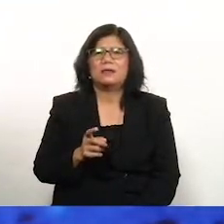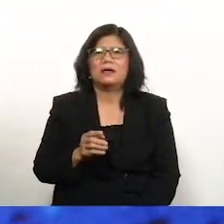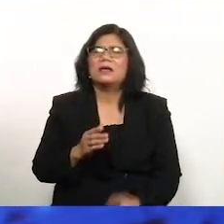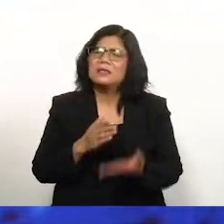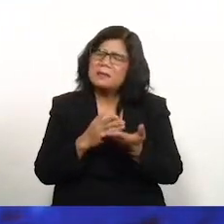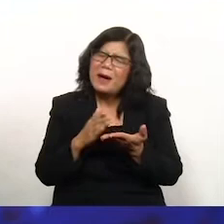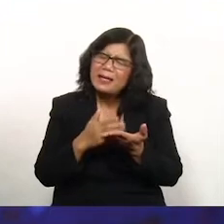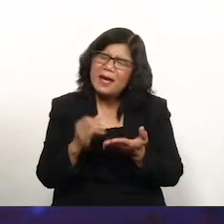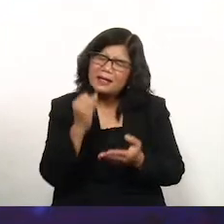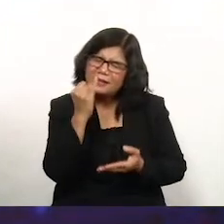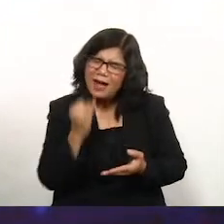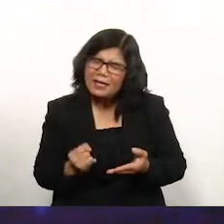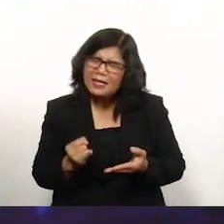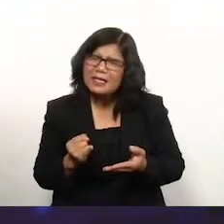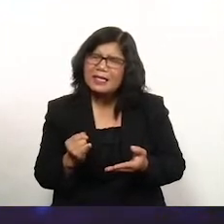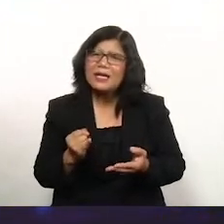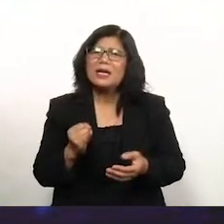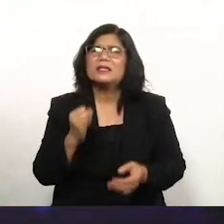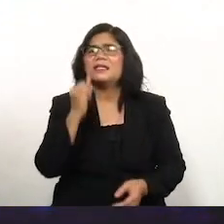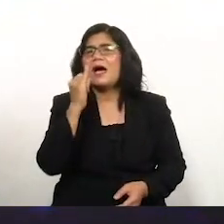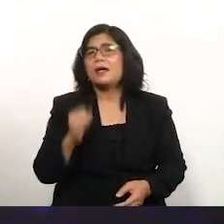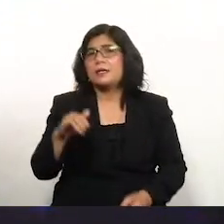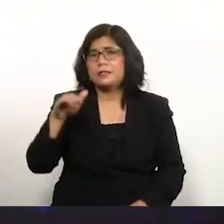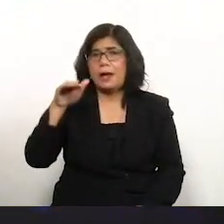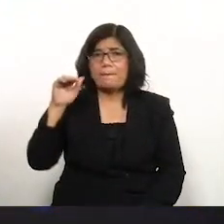Hai di bagian terakhir ya akhir zaman